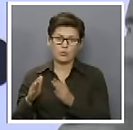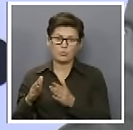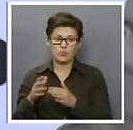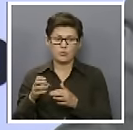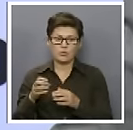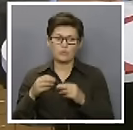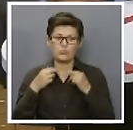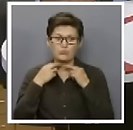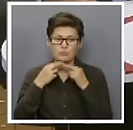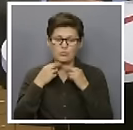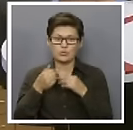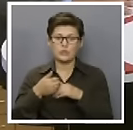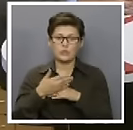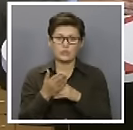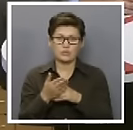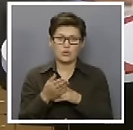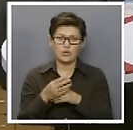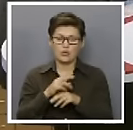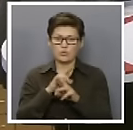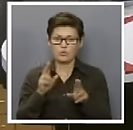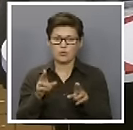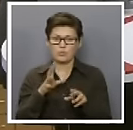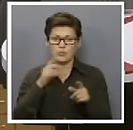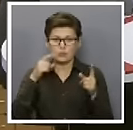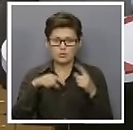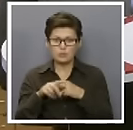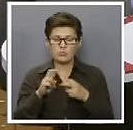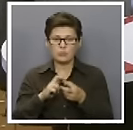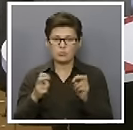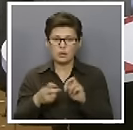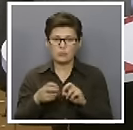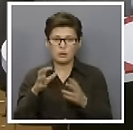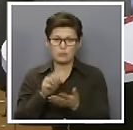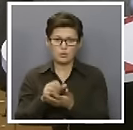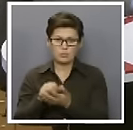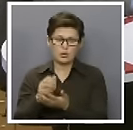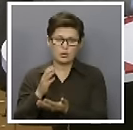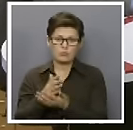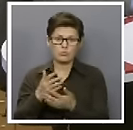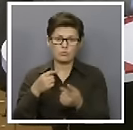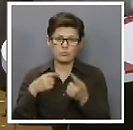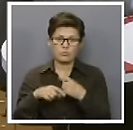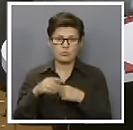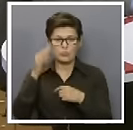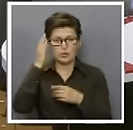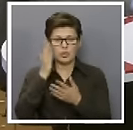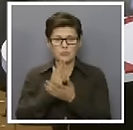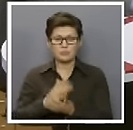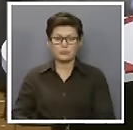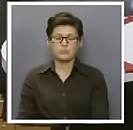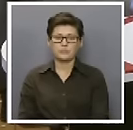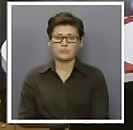жақсылап ден қойып, бір сыртқа қарап жатқан ешкім жоқ. Тек қана іштегі проблемалармен айналысып жатыр қазір. Менің көзқарасым осындай. Мүмкін